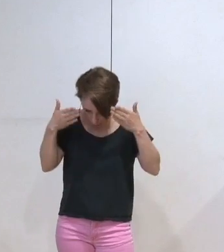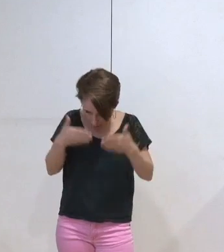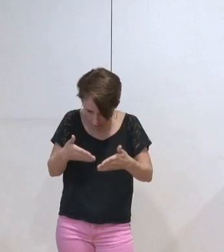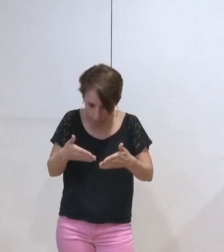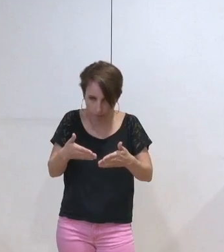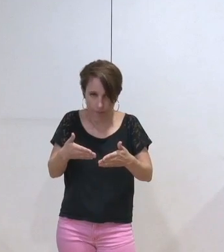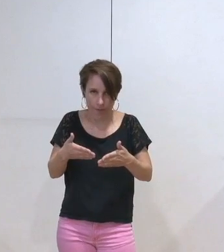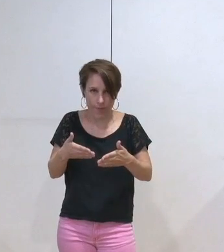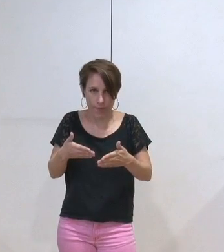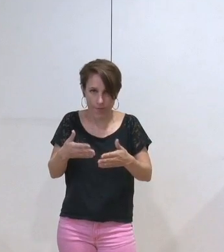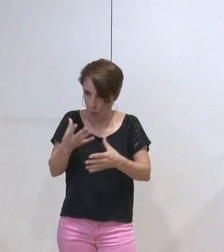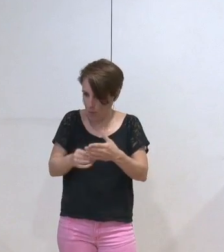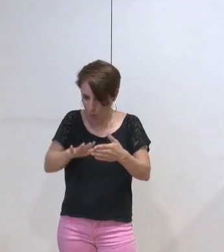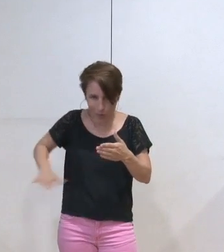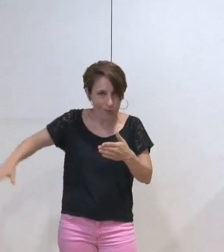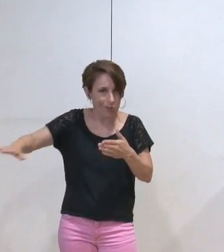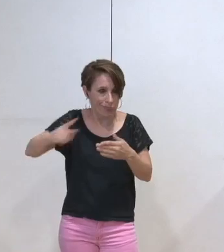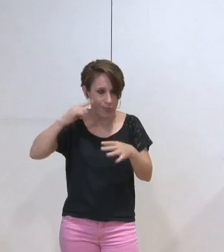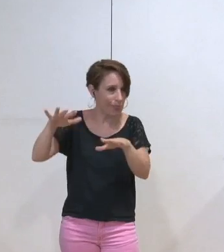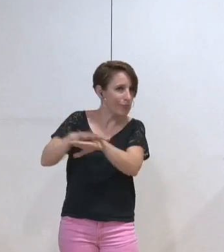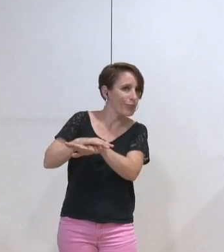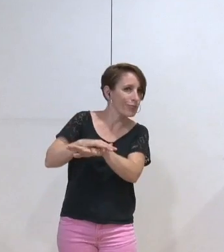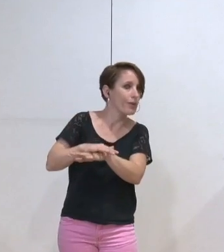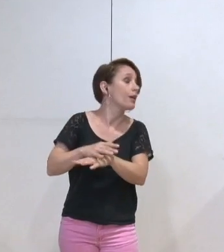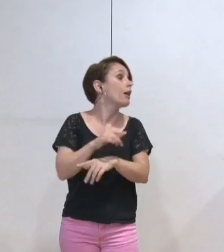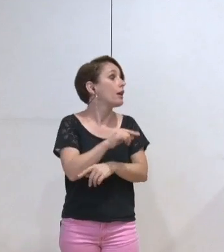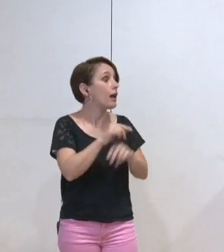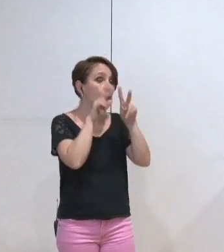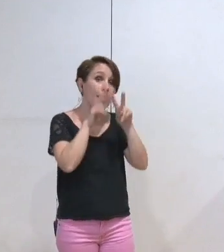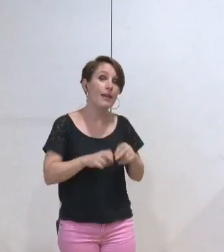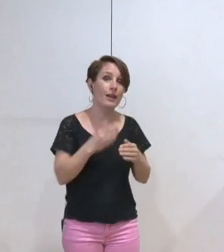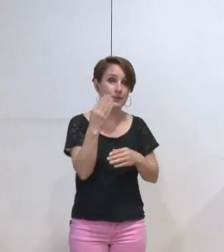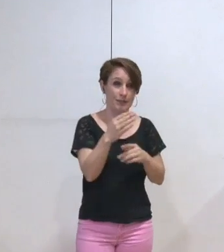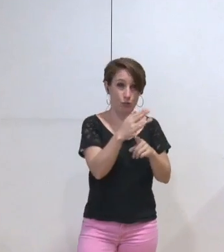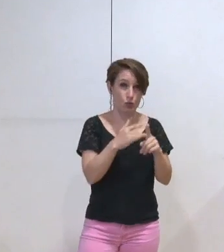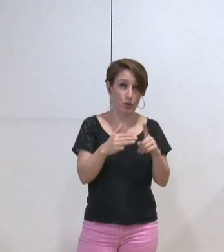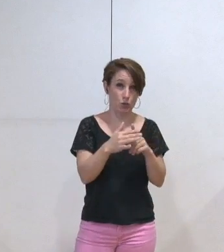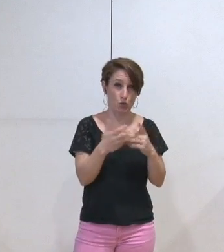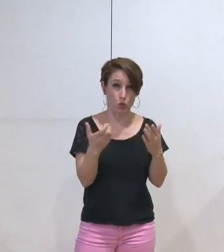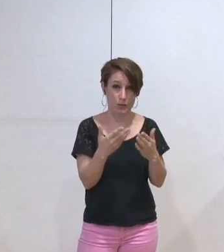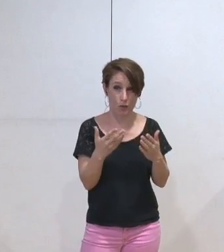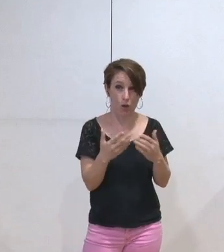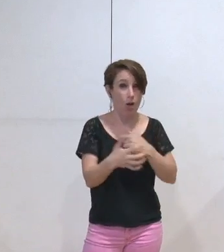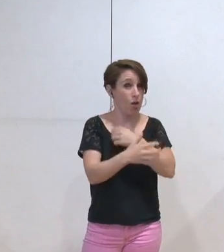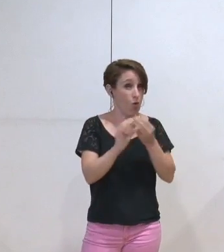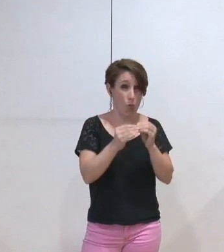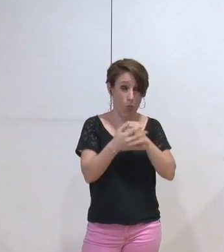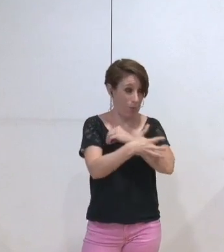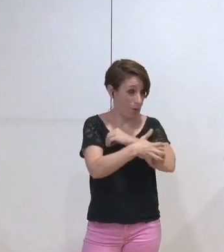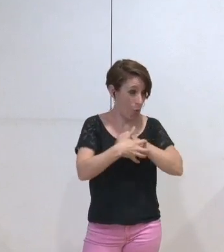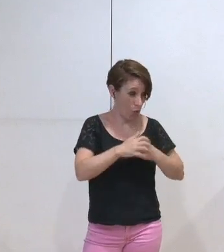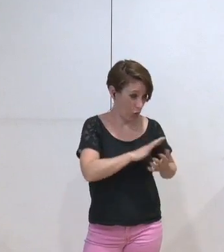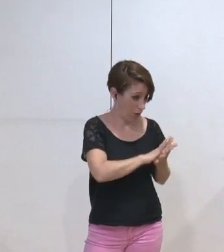que révèle je vais pas être trop long mais ce que révèle l'analyse des besoins sociaux ce sont des mutations dans les formes de pauvreté ce sont les